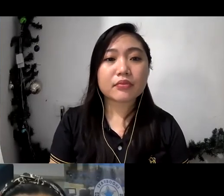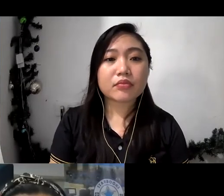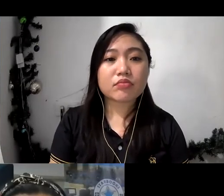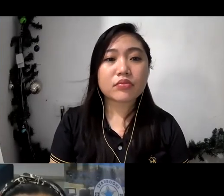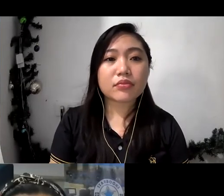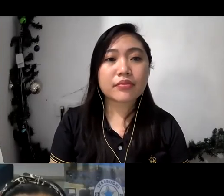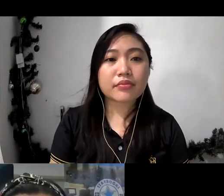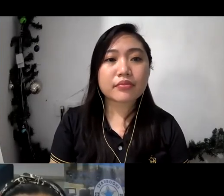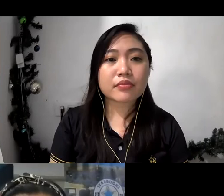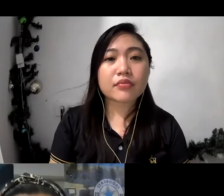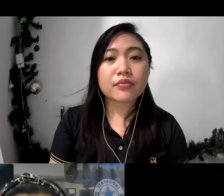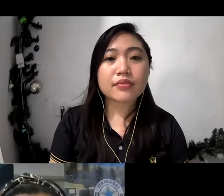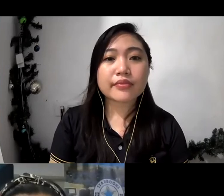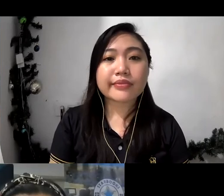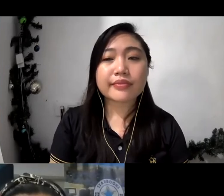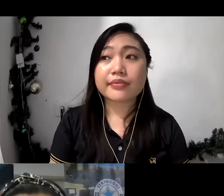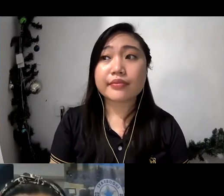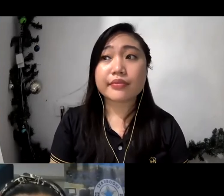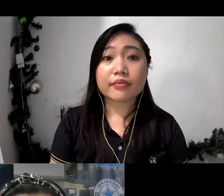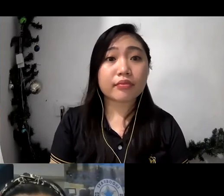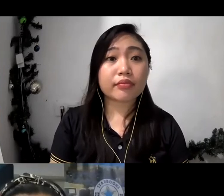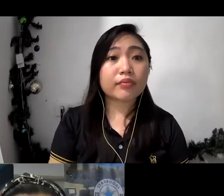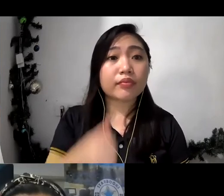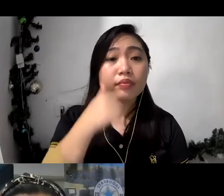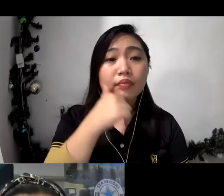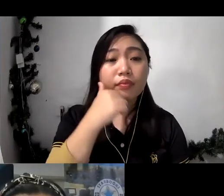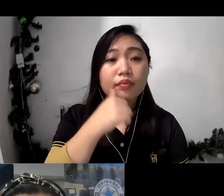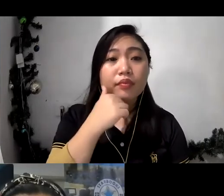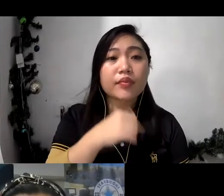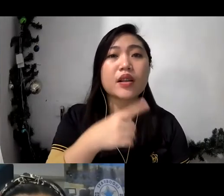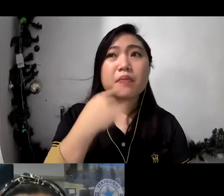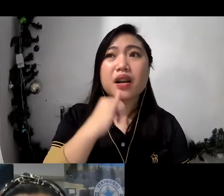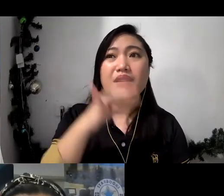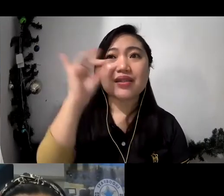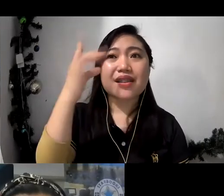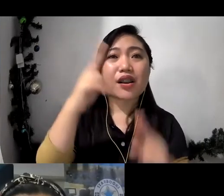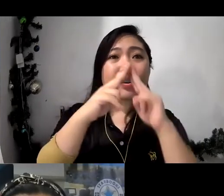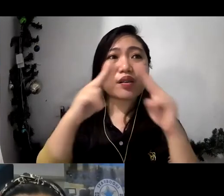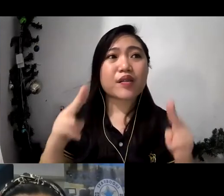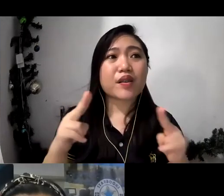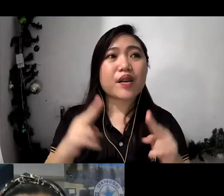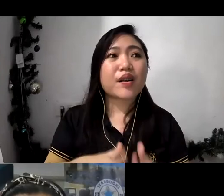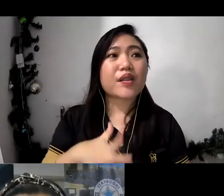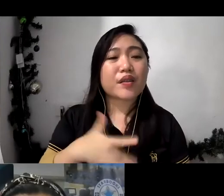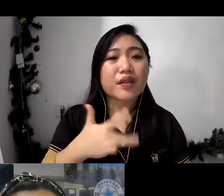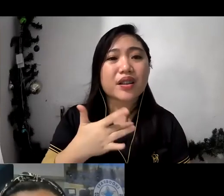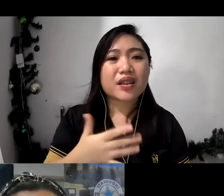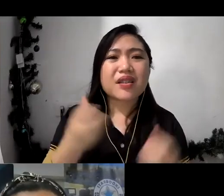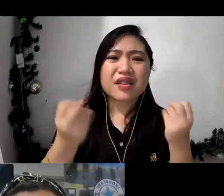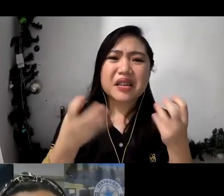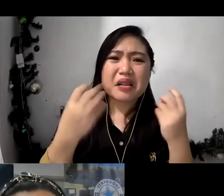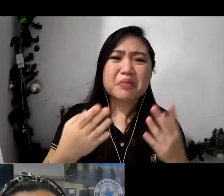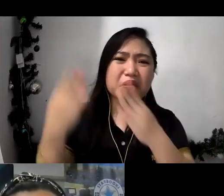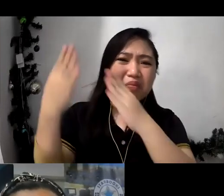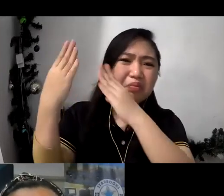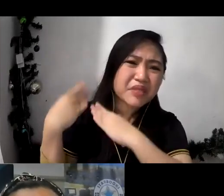Tama po kayo. Ayan po yung isang stereotype. At dahil ang babae ang ilaw ng tahanan, no, nagkakarana siya ng multiple burden sa